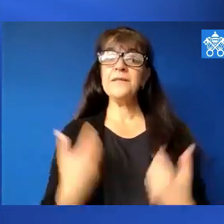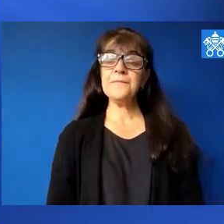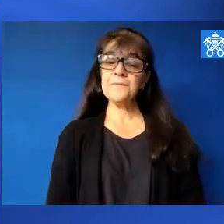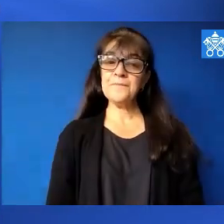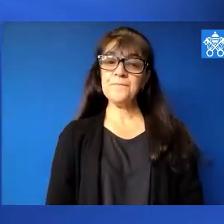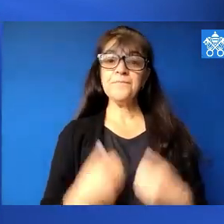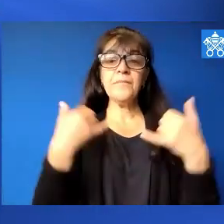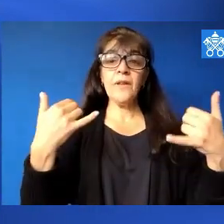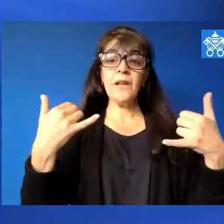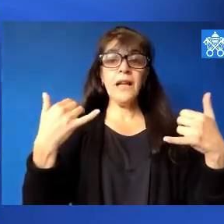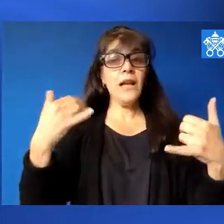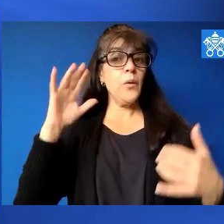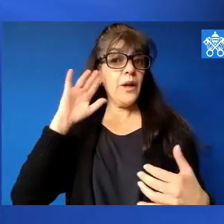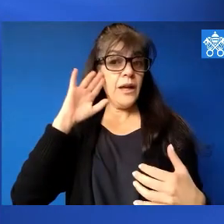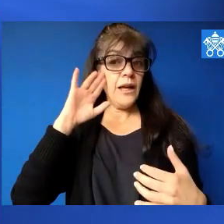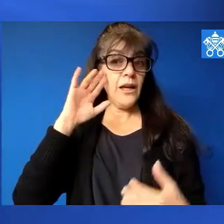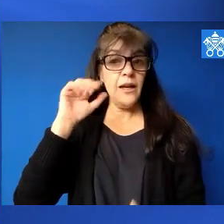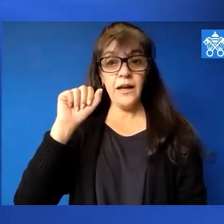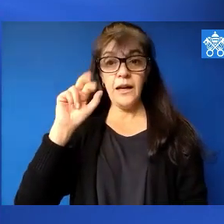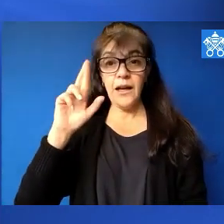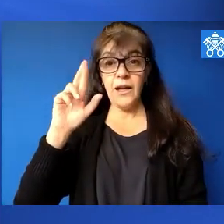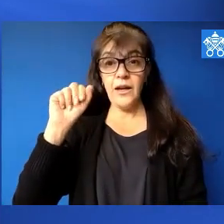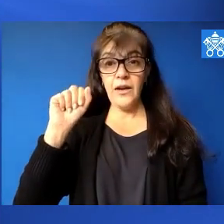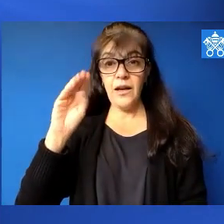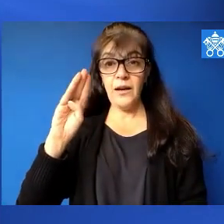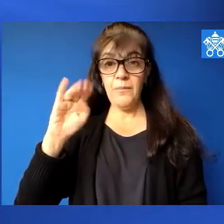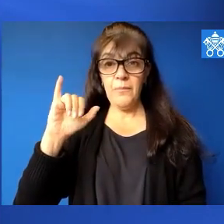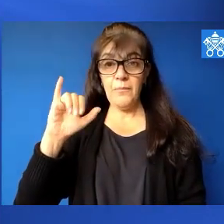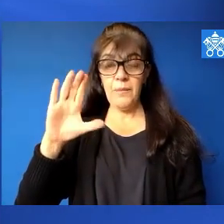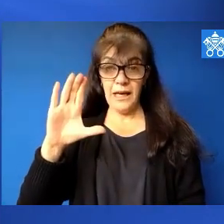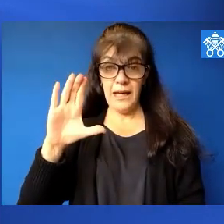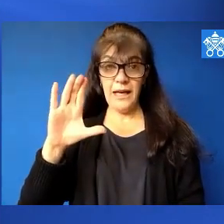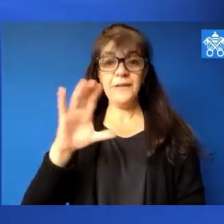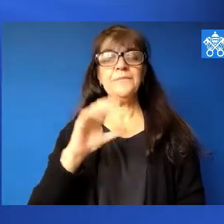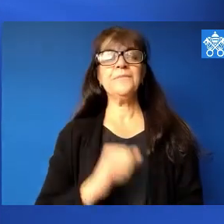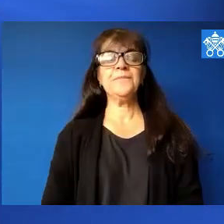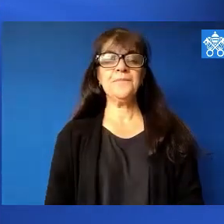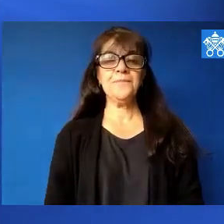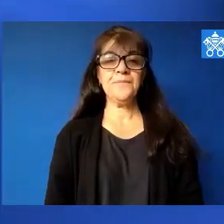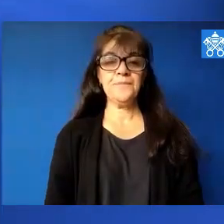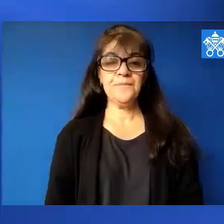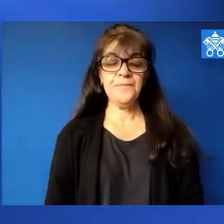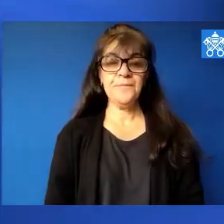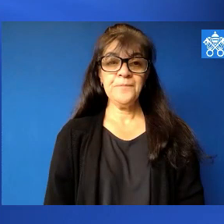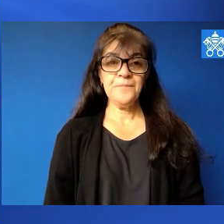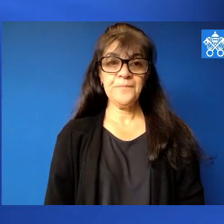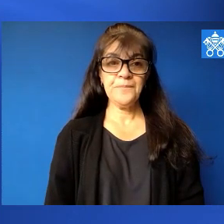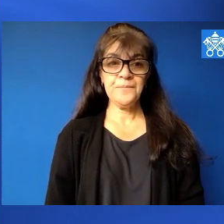And now we will hear the greetings of the Arabic-speaking faithful and a summary of the catechesis in Arabic.